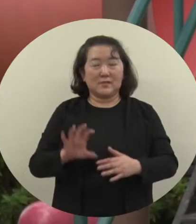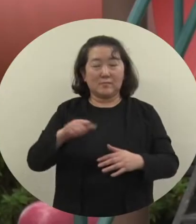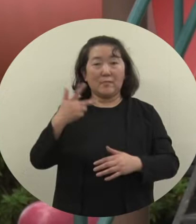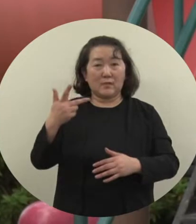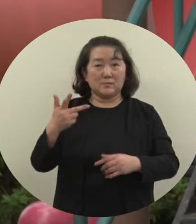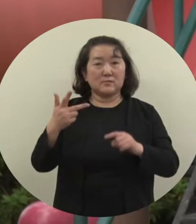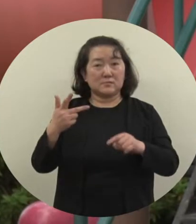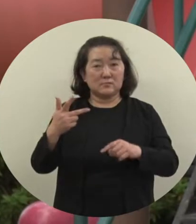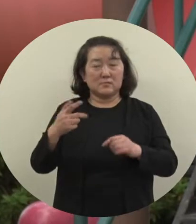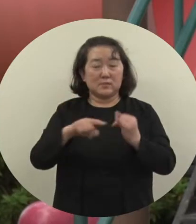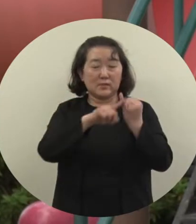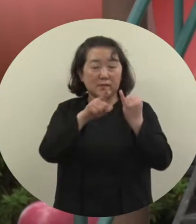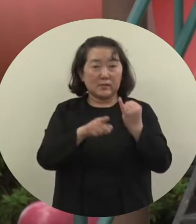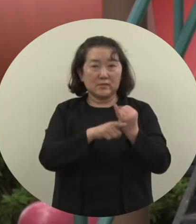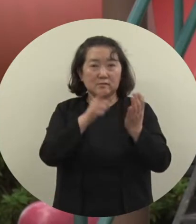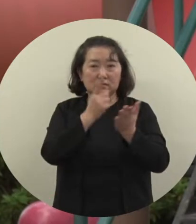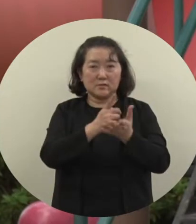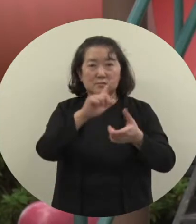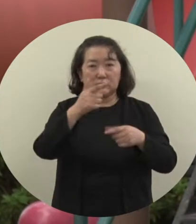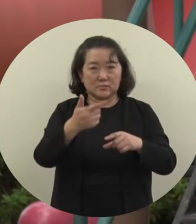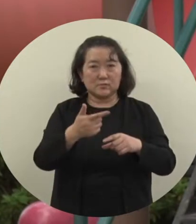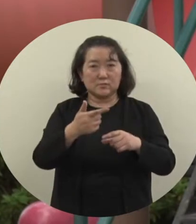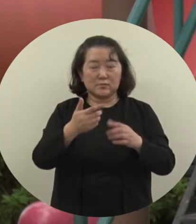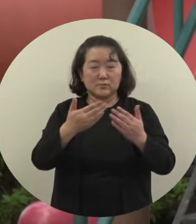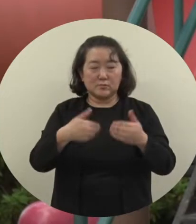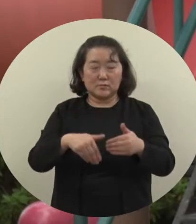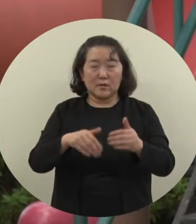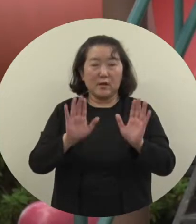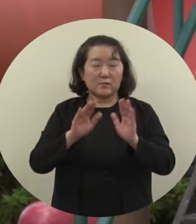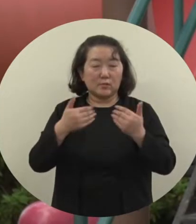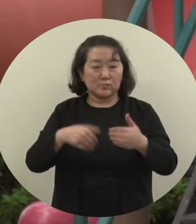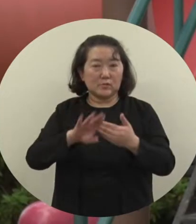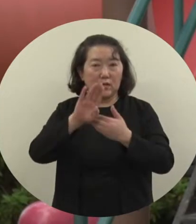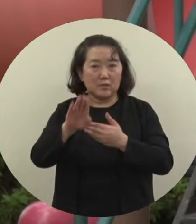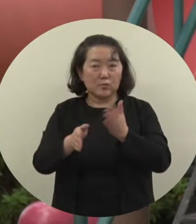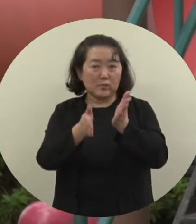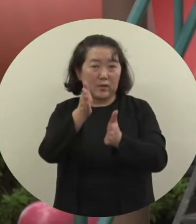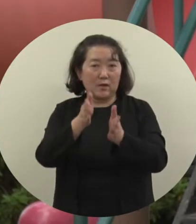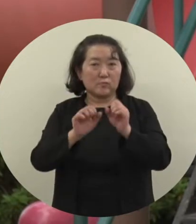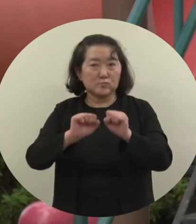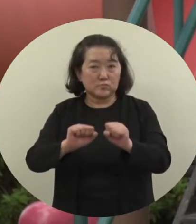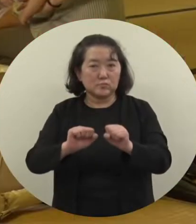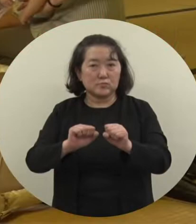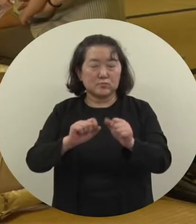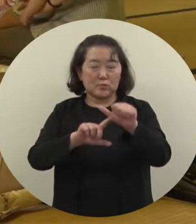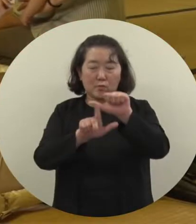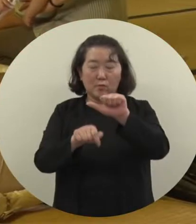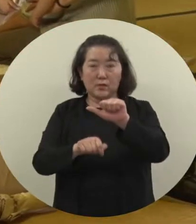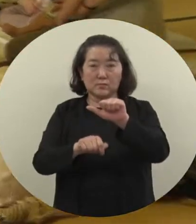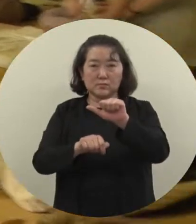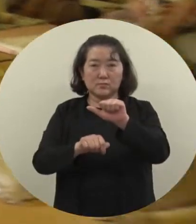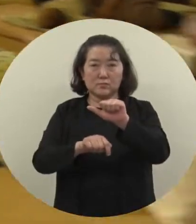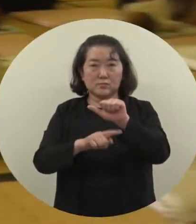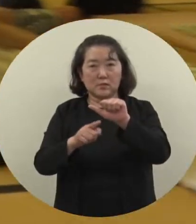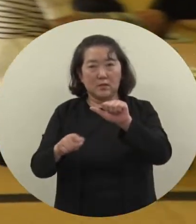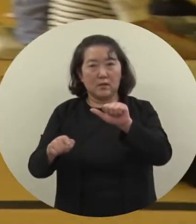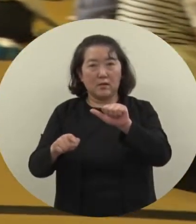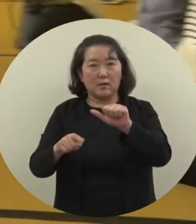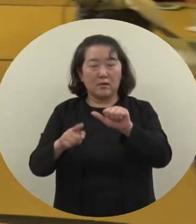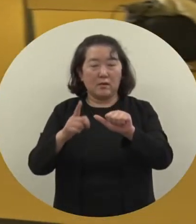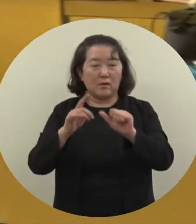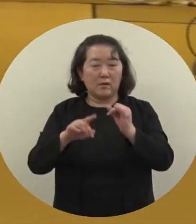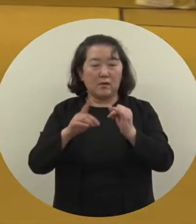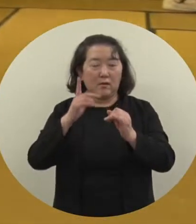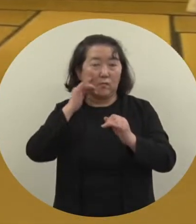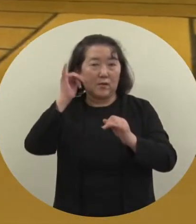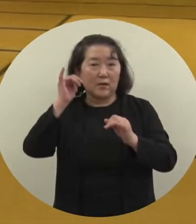今治市では妊娠期だけでなく産後のケアも行っています。5月から産後ママと赤ちゃんの集